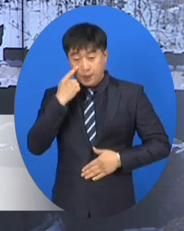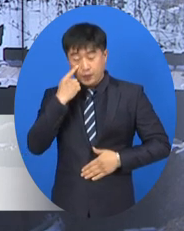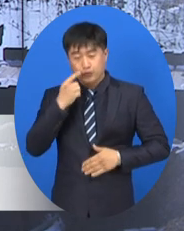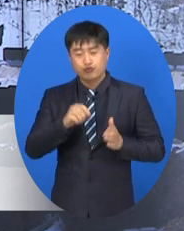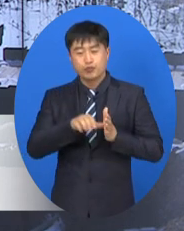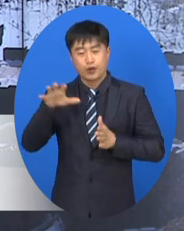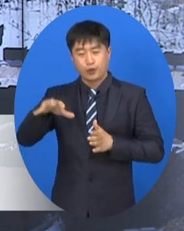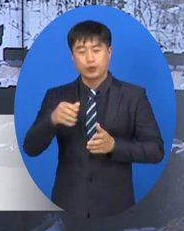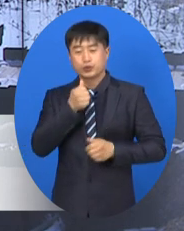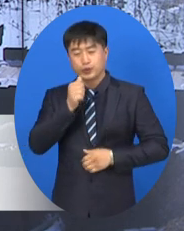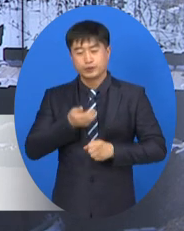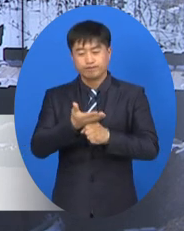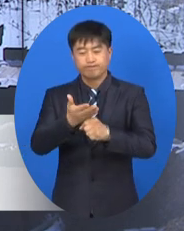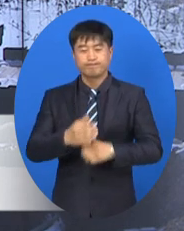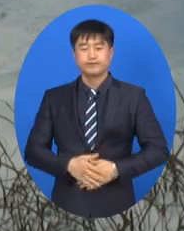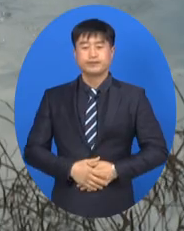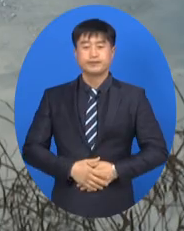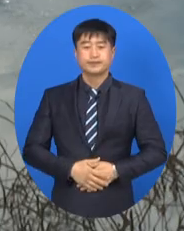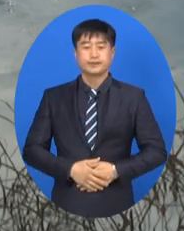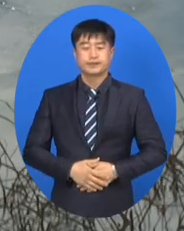최창순 기자가 소개합니다.